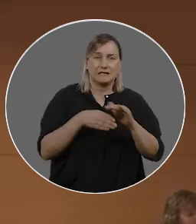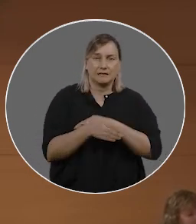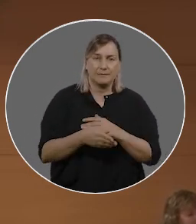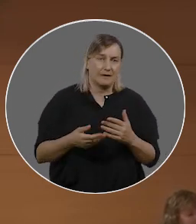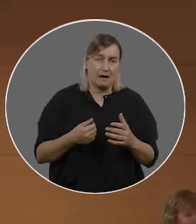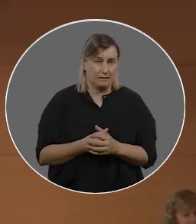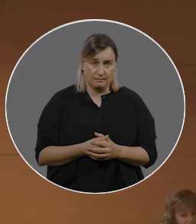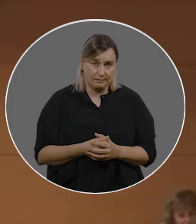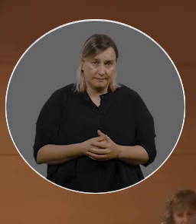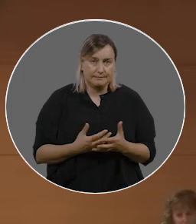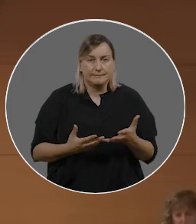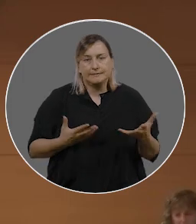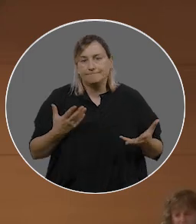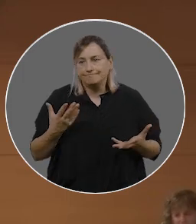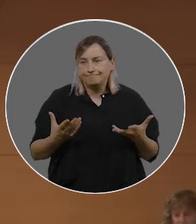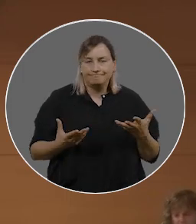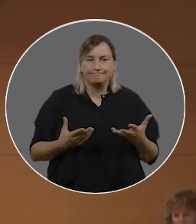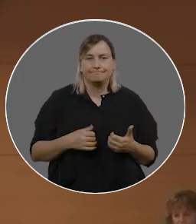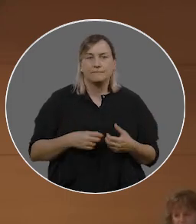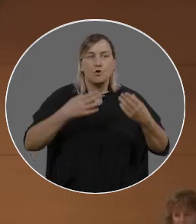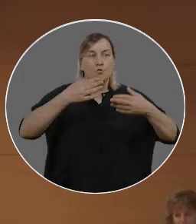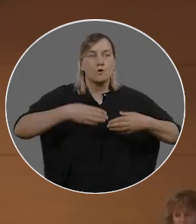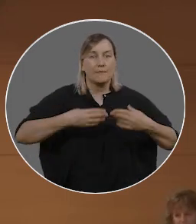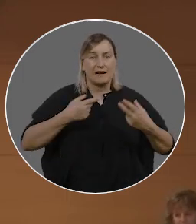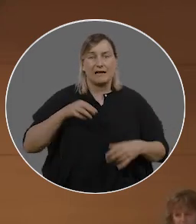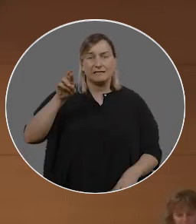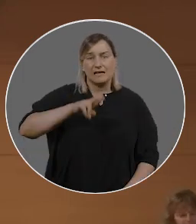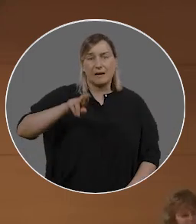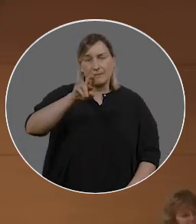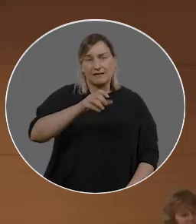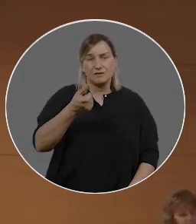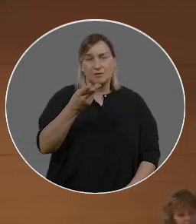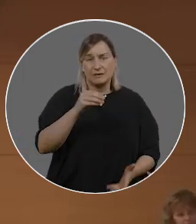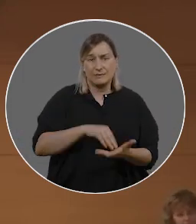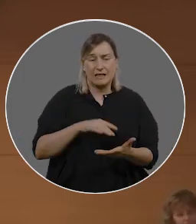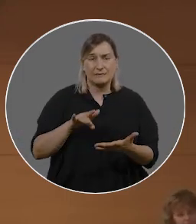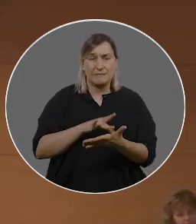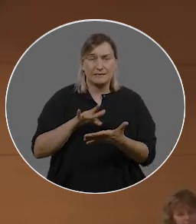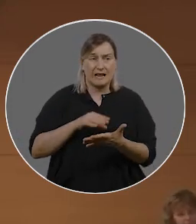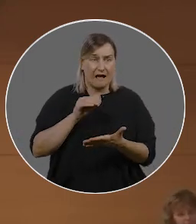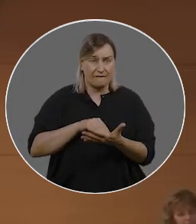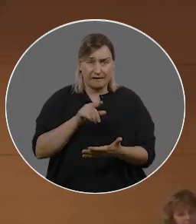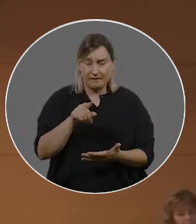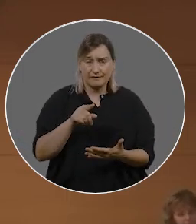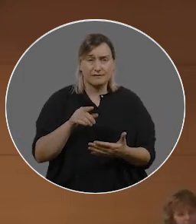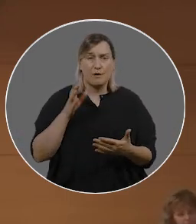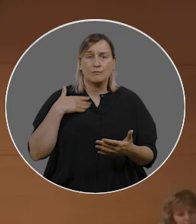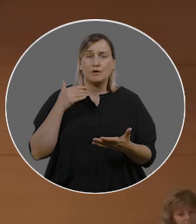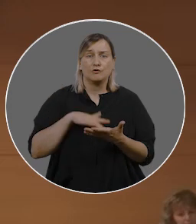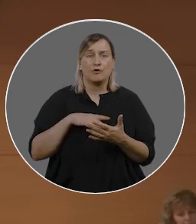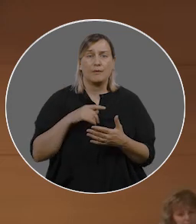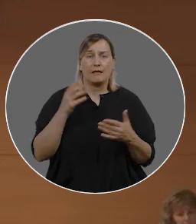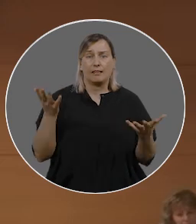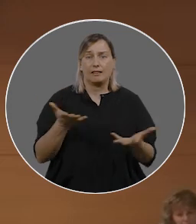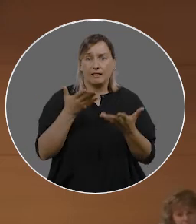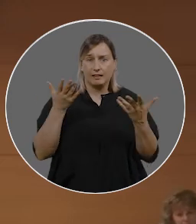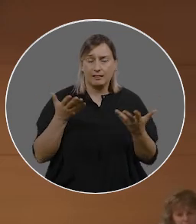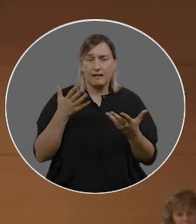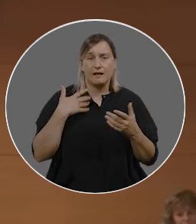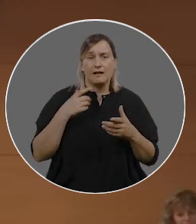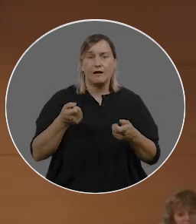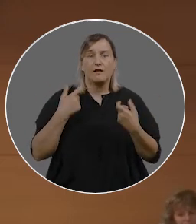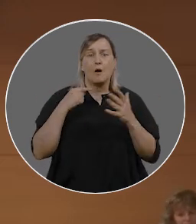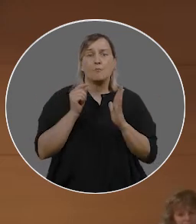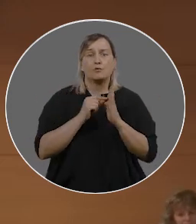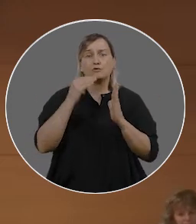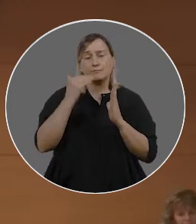quasi accessible, no? I una barrera que es repeteix en multitud de pàgines, a vegades, pot ser una barrera lleu